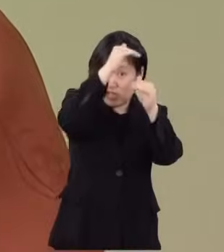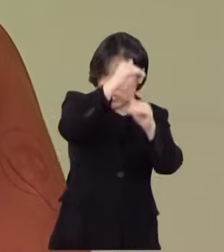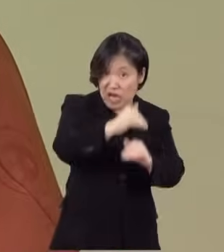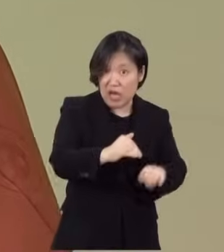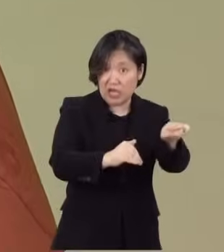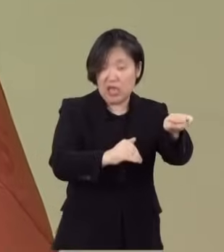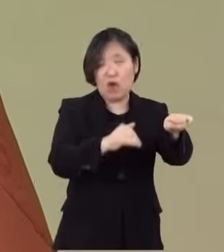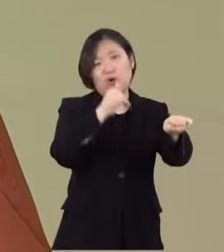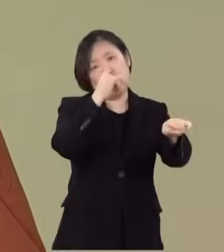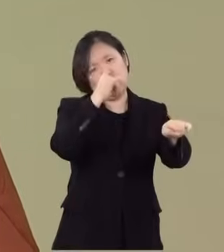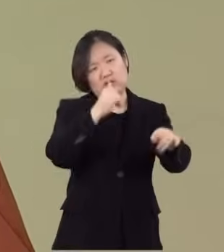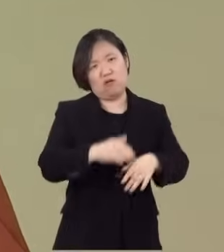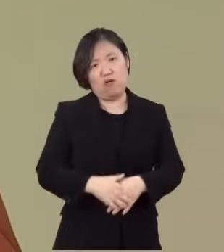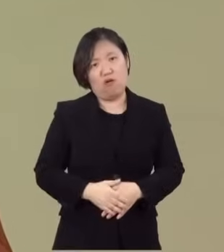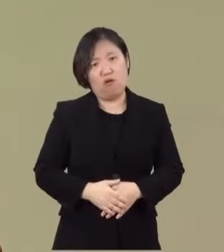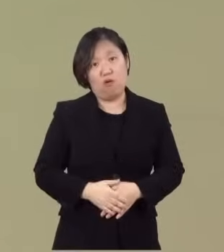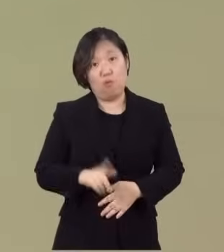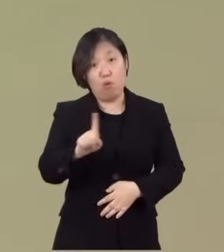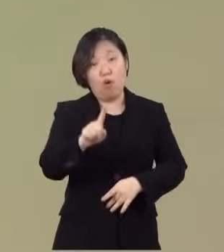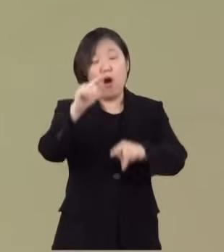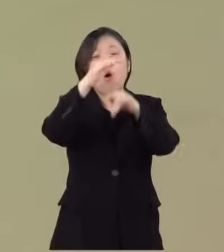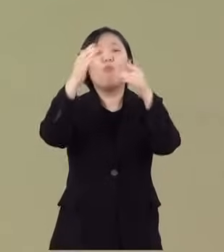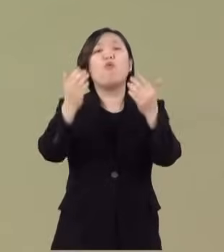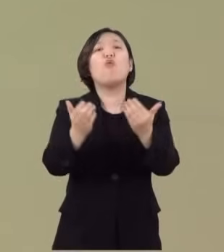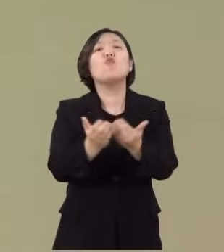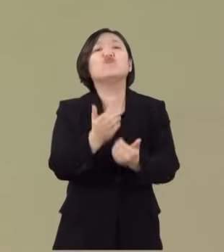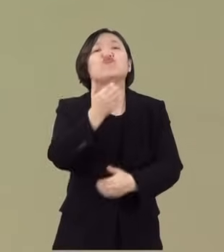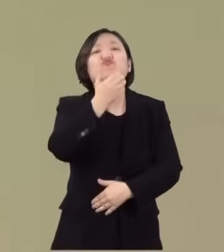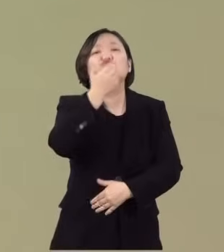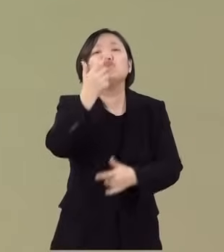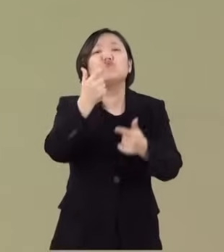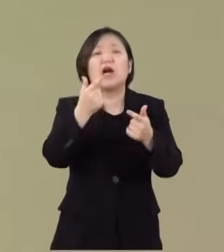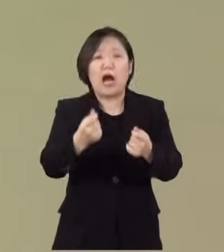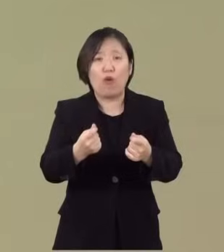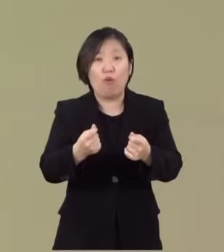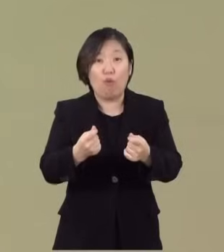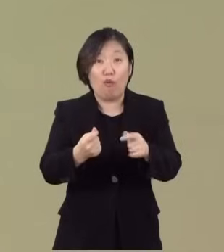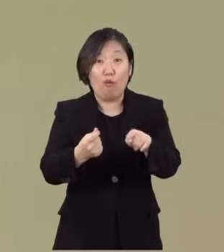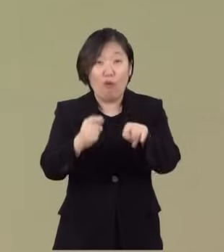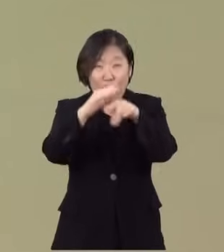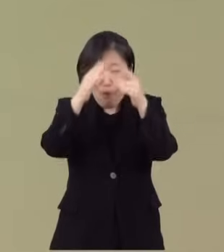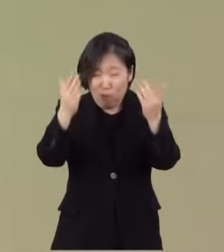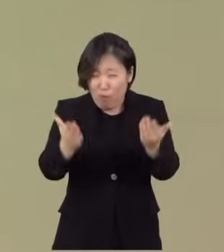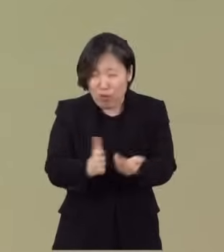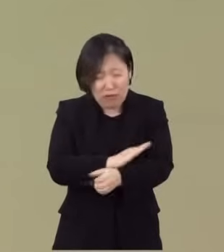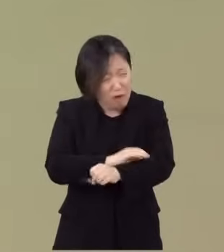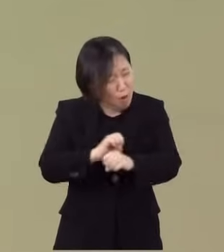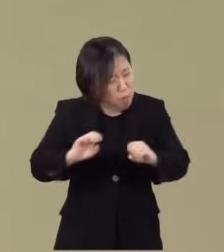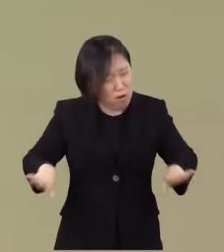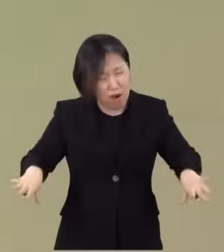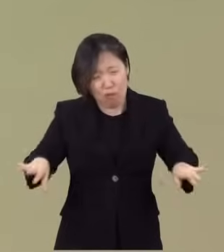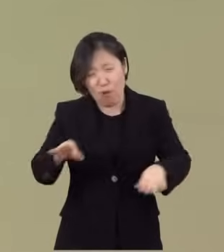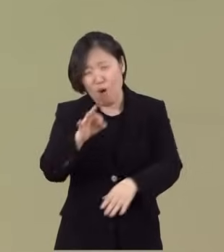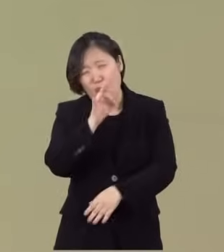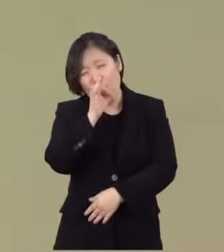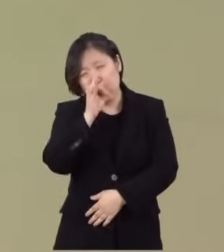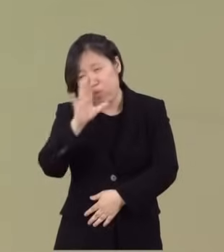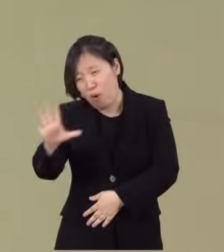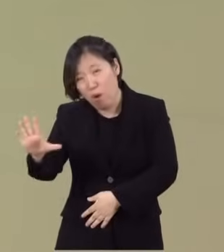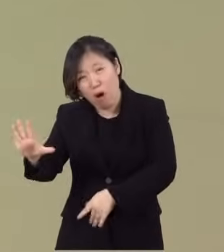여로역여전이는 그런 표현이 나오지 않습니까 모든 것은 꿈과 같고 환상과 같고 물거품과 같고